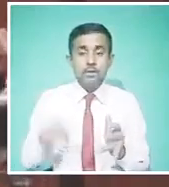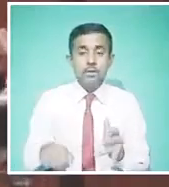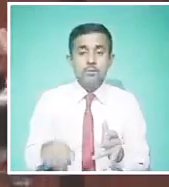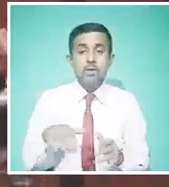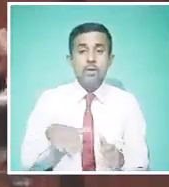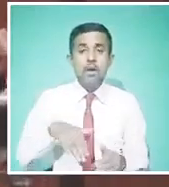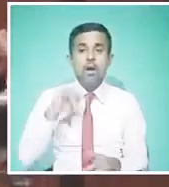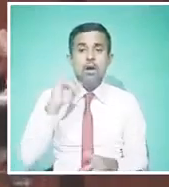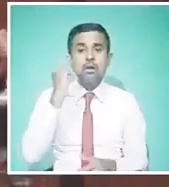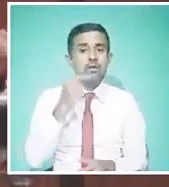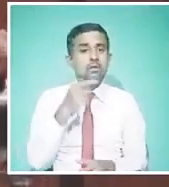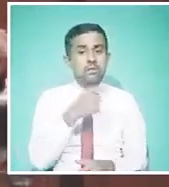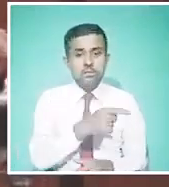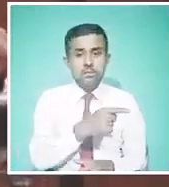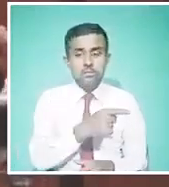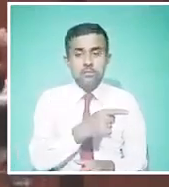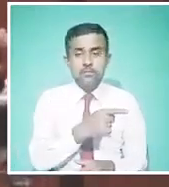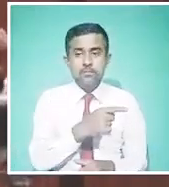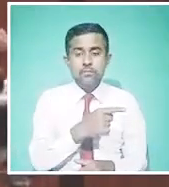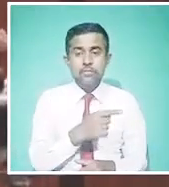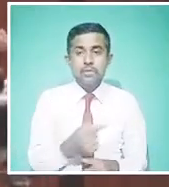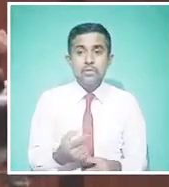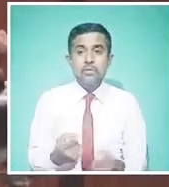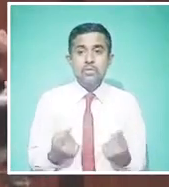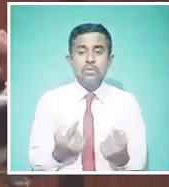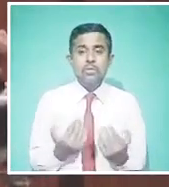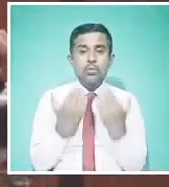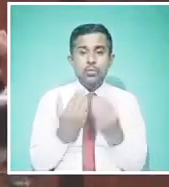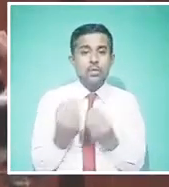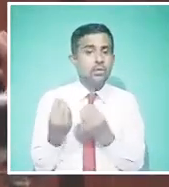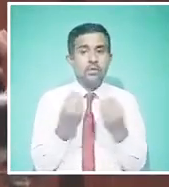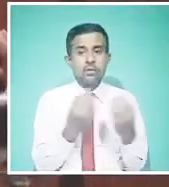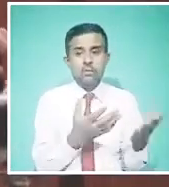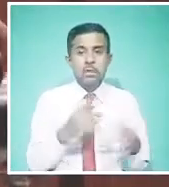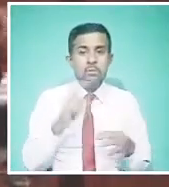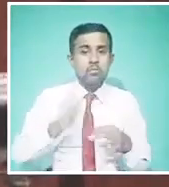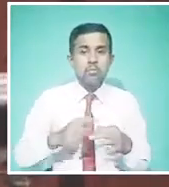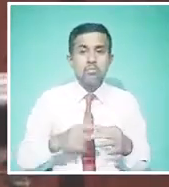நடத்தப்படுவதற்கு உடனே உரிய ஏற்பாடுகள் செய்யப்பட வேண்டும் என்று இந்த நேரத்திலே கேட்டுக்கொள்கின்றேன். நன்றி.